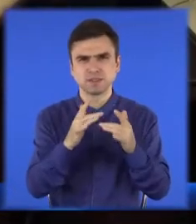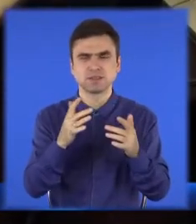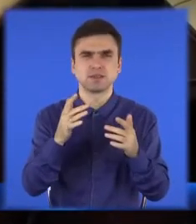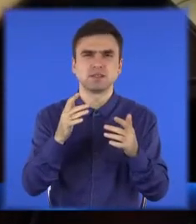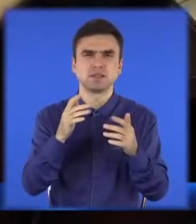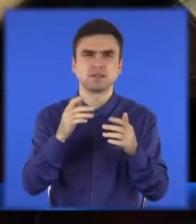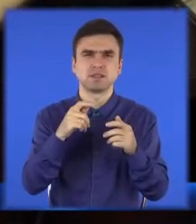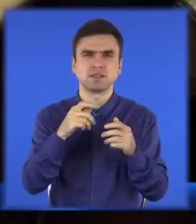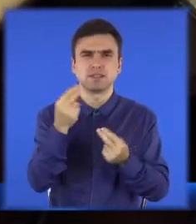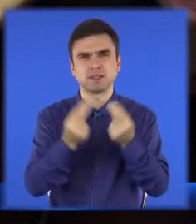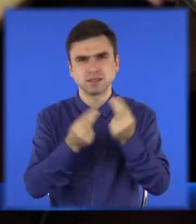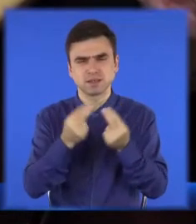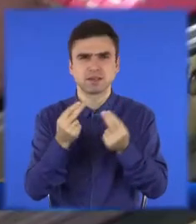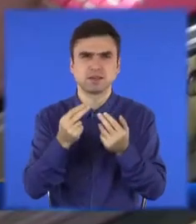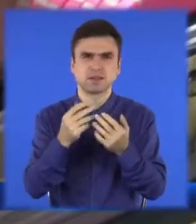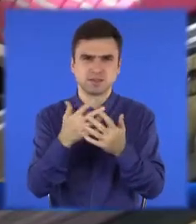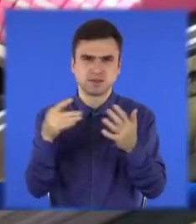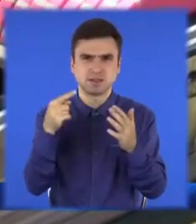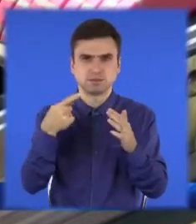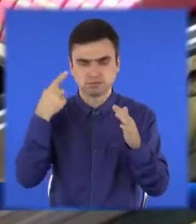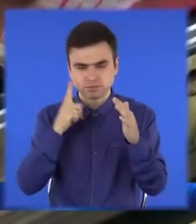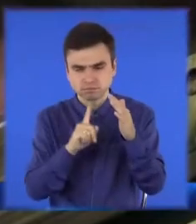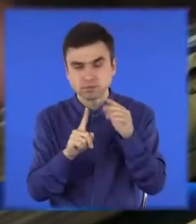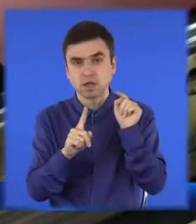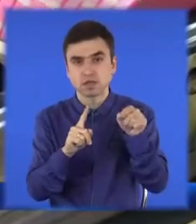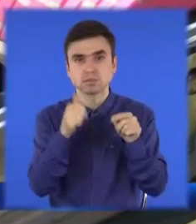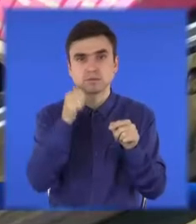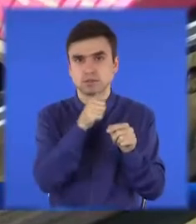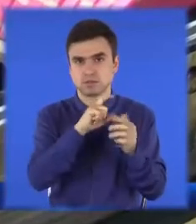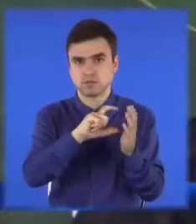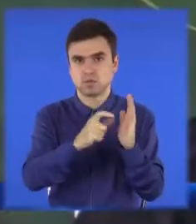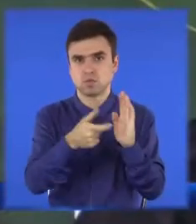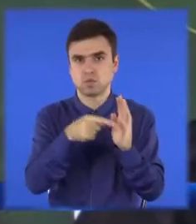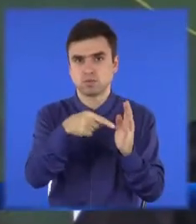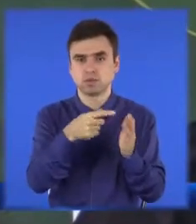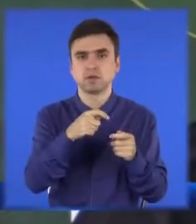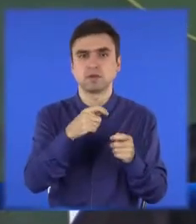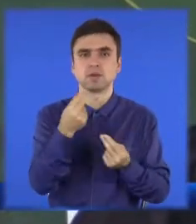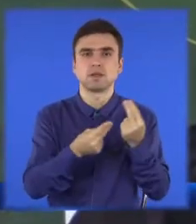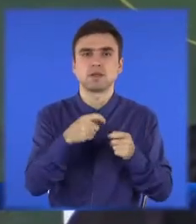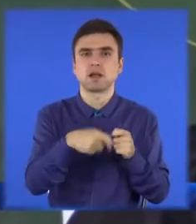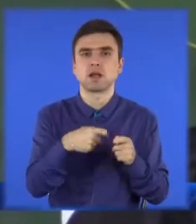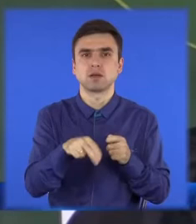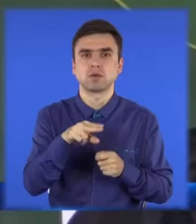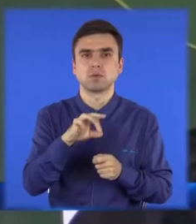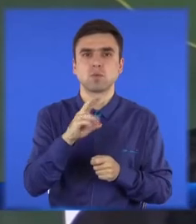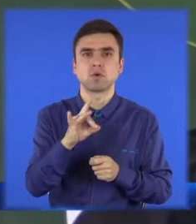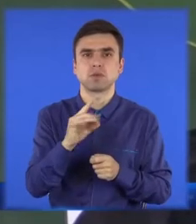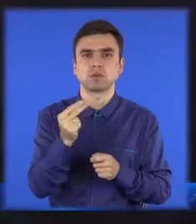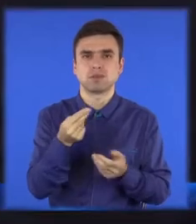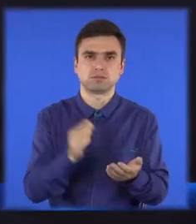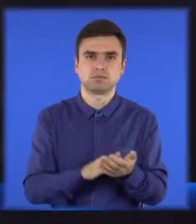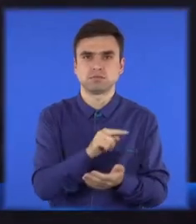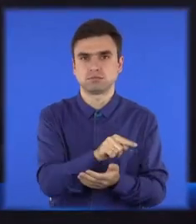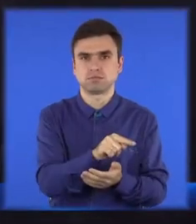приміщення онлайн-центру. На момент візиту правоохоронців всередині знаходилося декілька відвідувачів та два адміністратори.